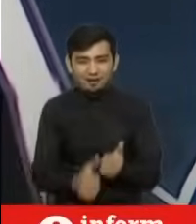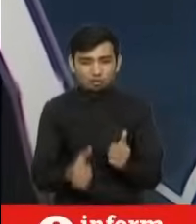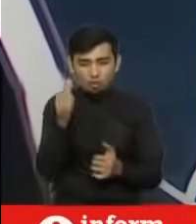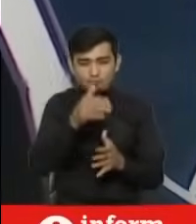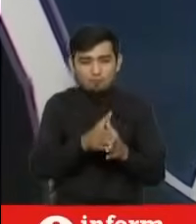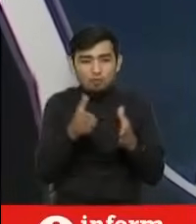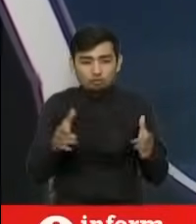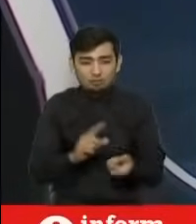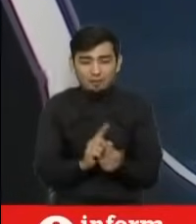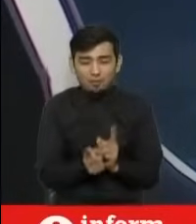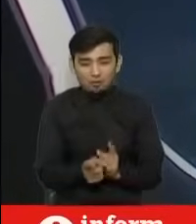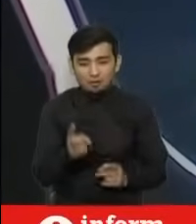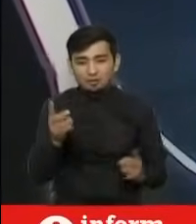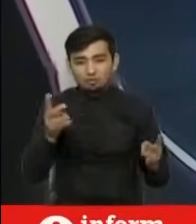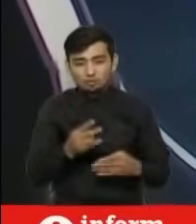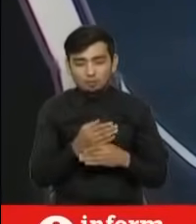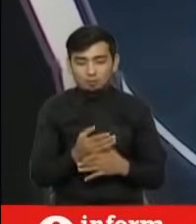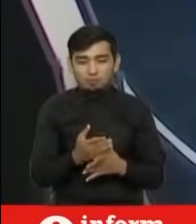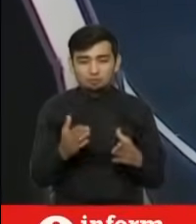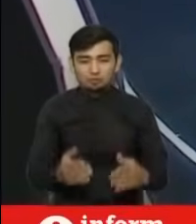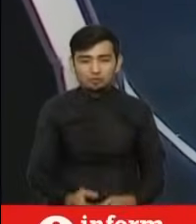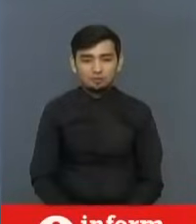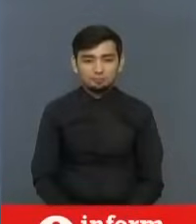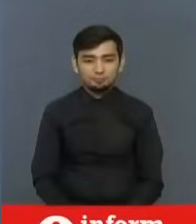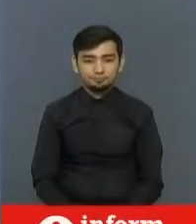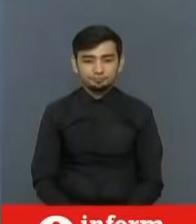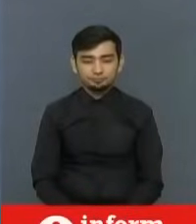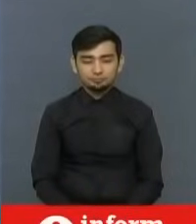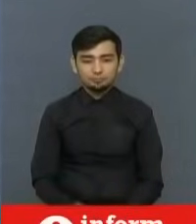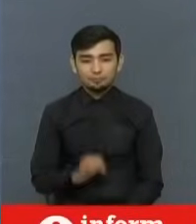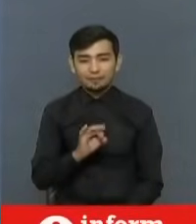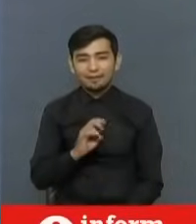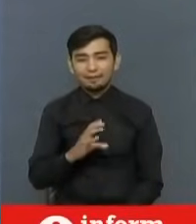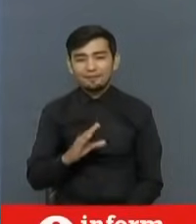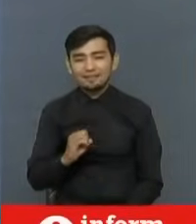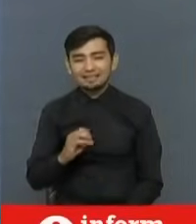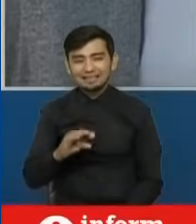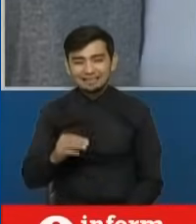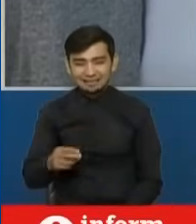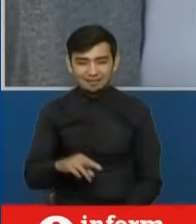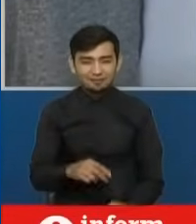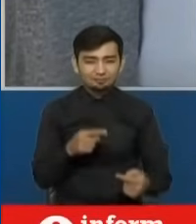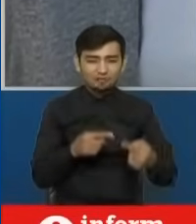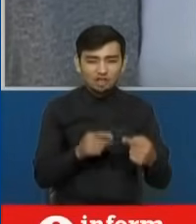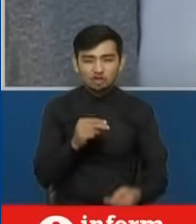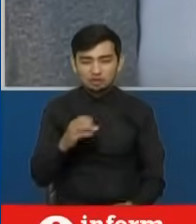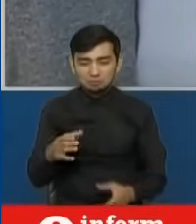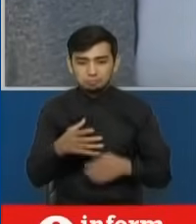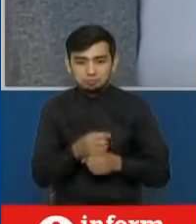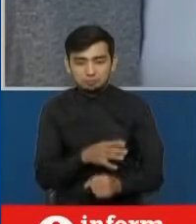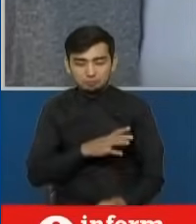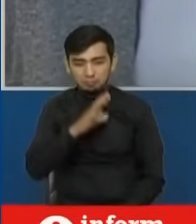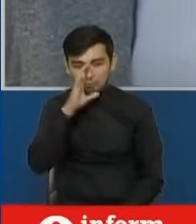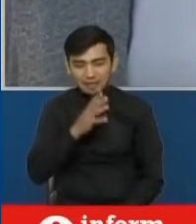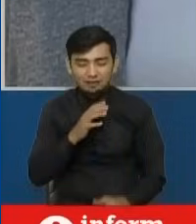больше Анастасия Новикова расскажет подробнее инвестировать в борьбу с ЧС стали меньше За 5 месяцев этого